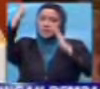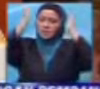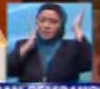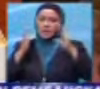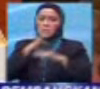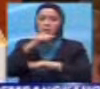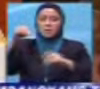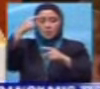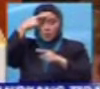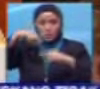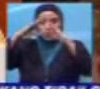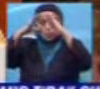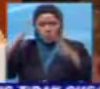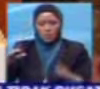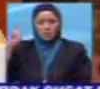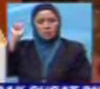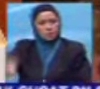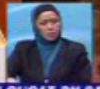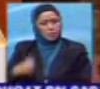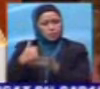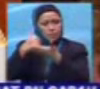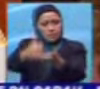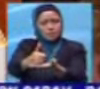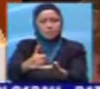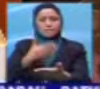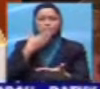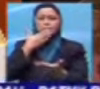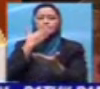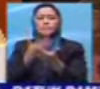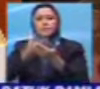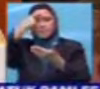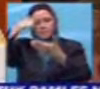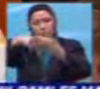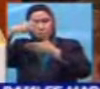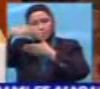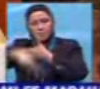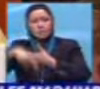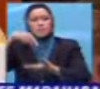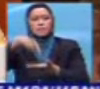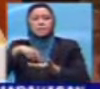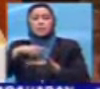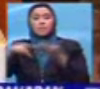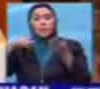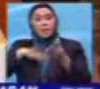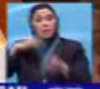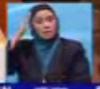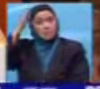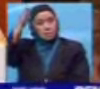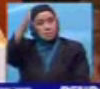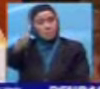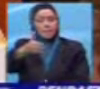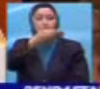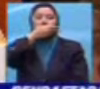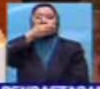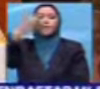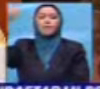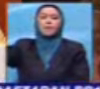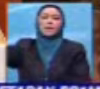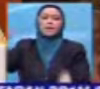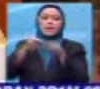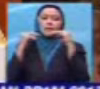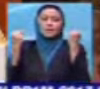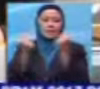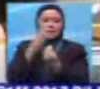effectively in this program. Then this is eventually we will have a better society and also the protect